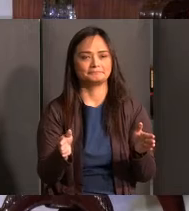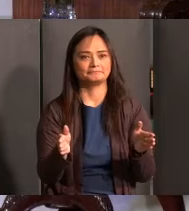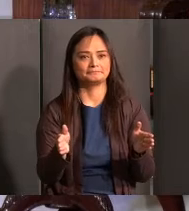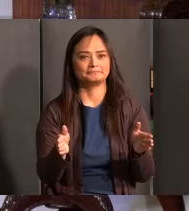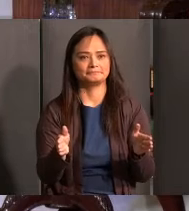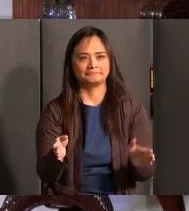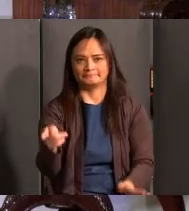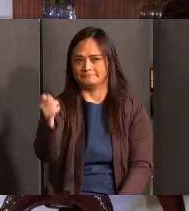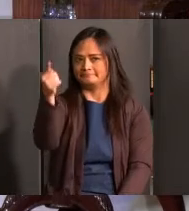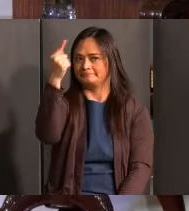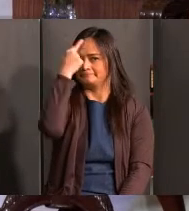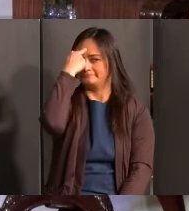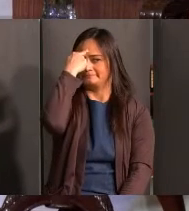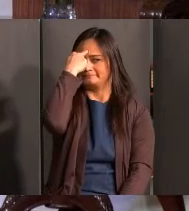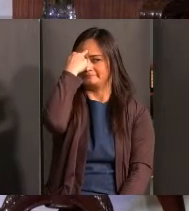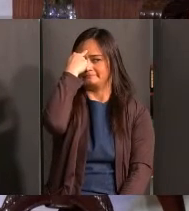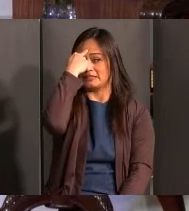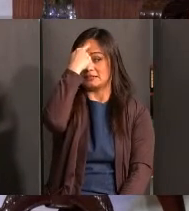Mag-isip tayo ng kumot.